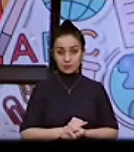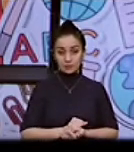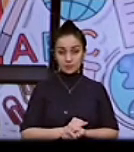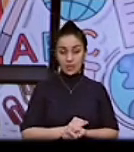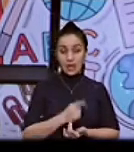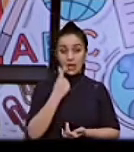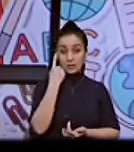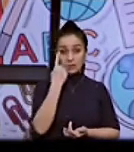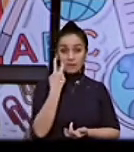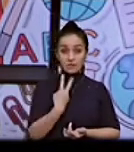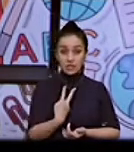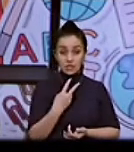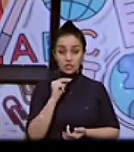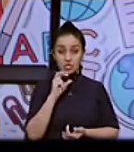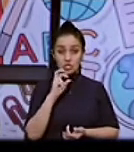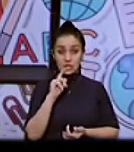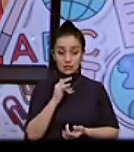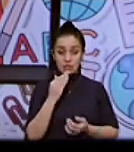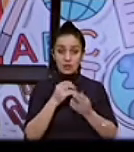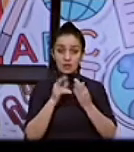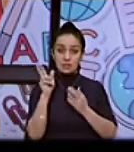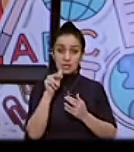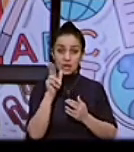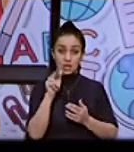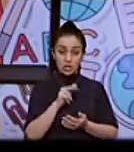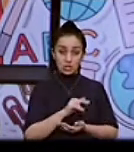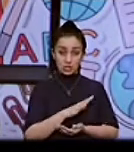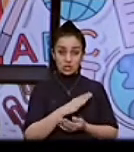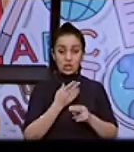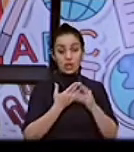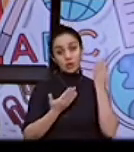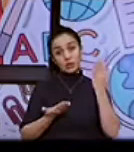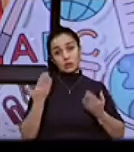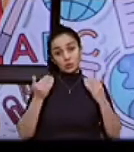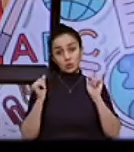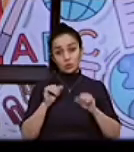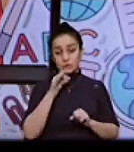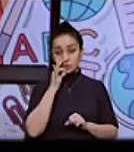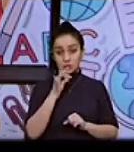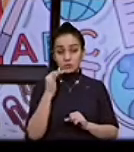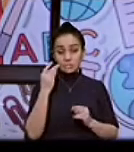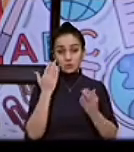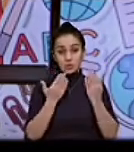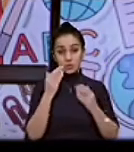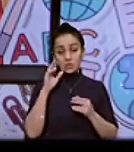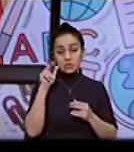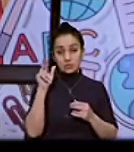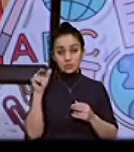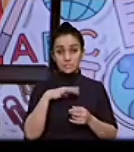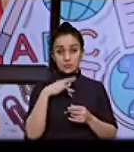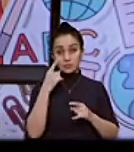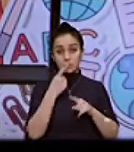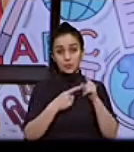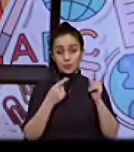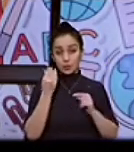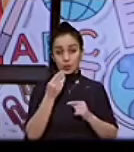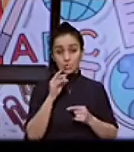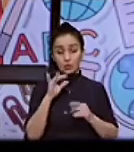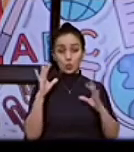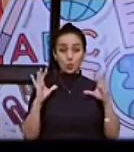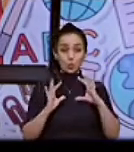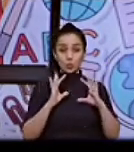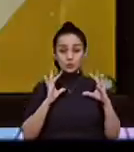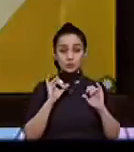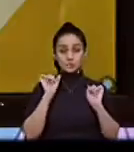1/2. 1/2 часть закрашена. Или же мы можем сказать, что закрашена